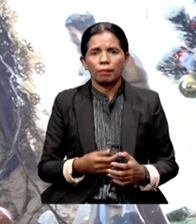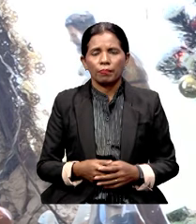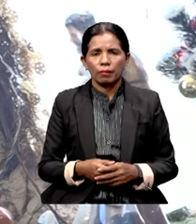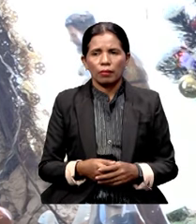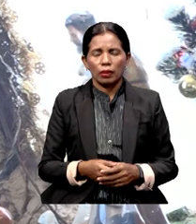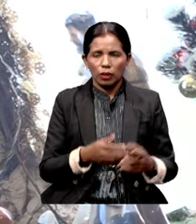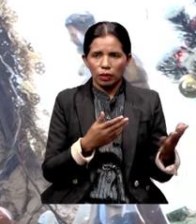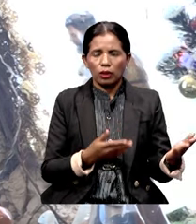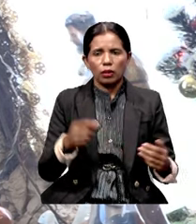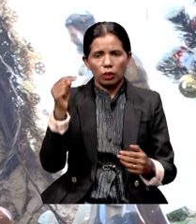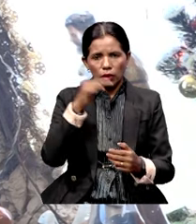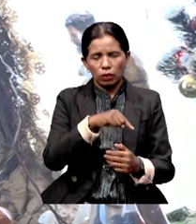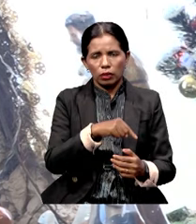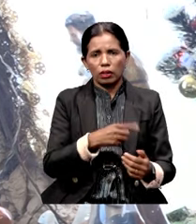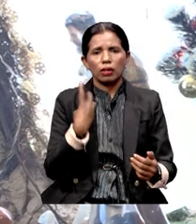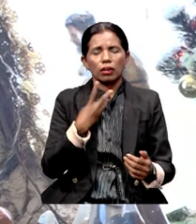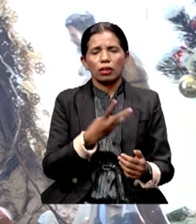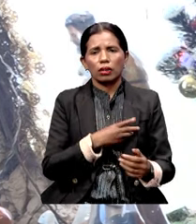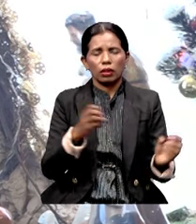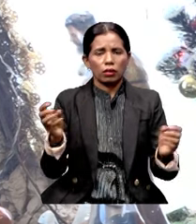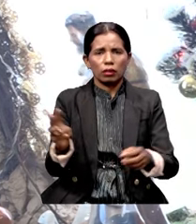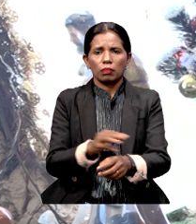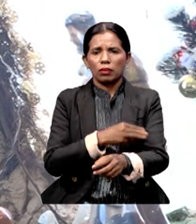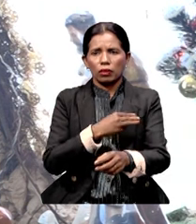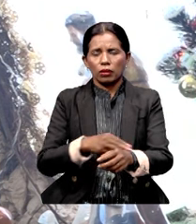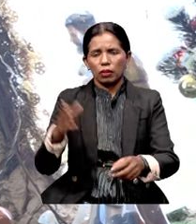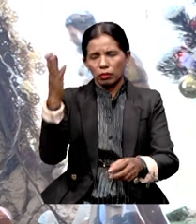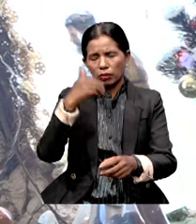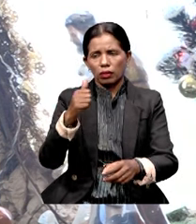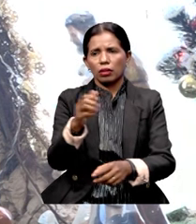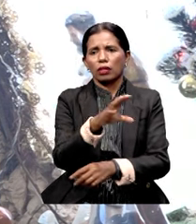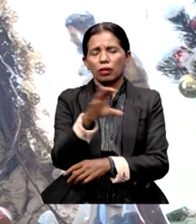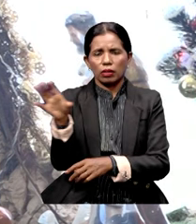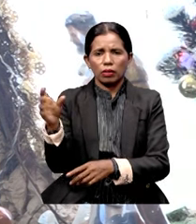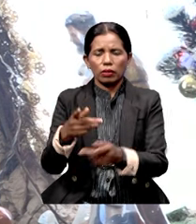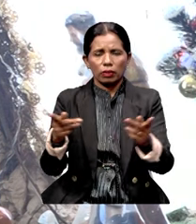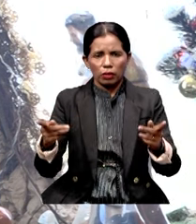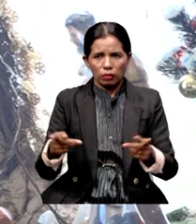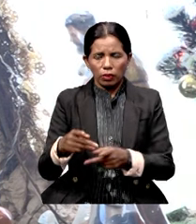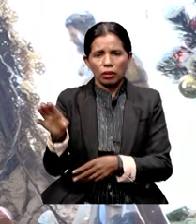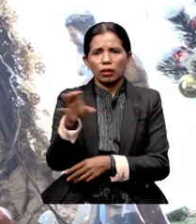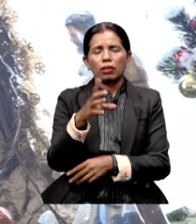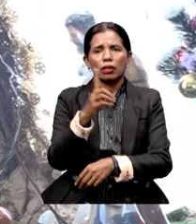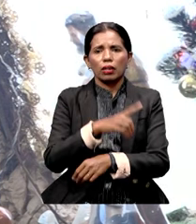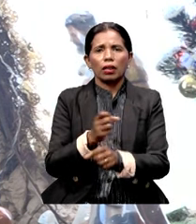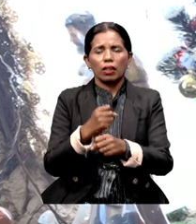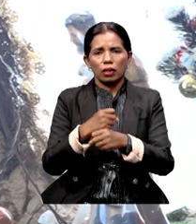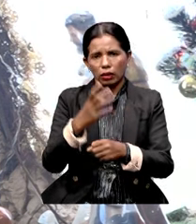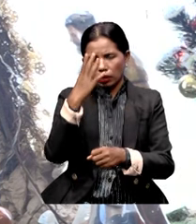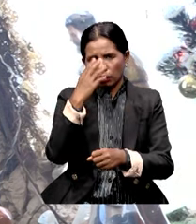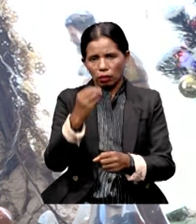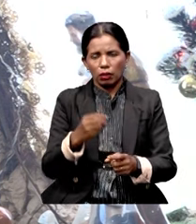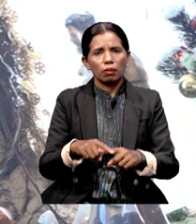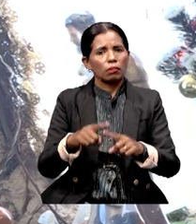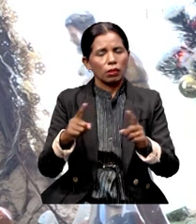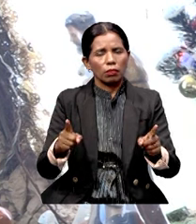Lohi ita. Atu la husik musika furak sira natal nian unemos ambiente natal nian halo ita toba hela. Mai